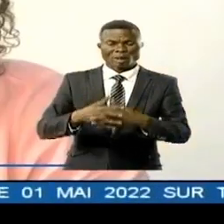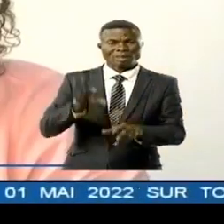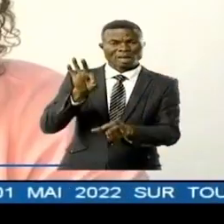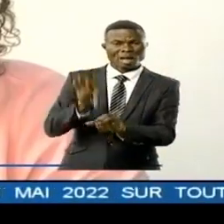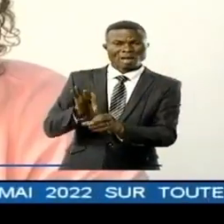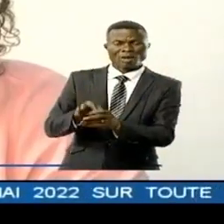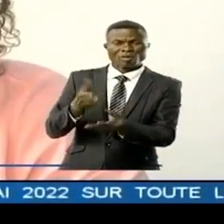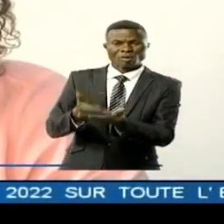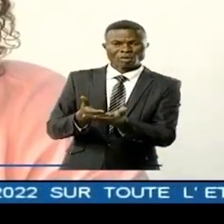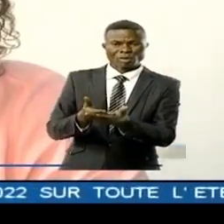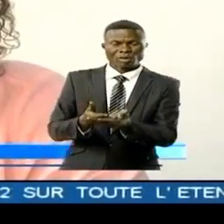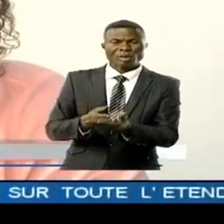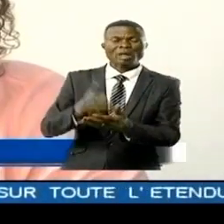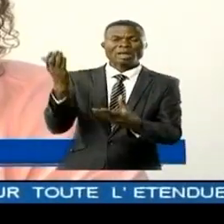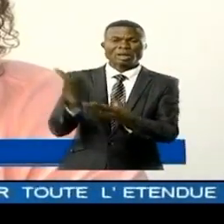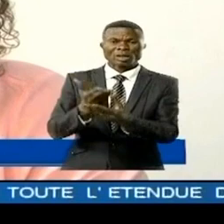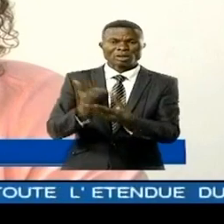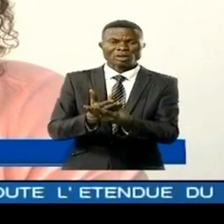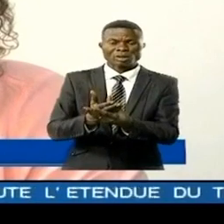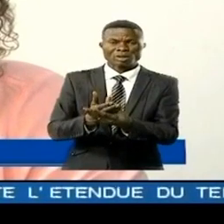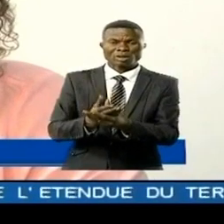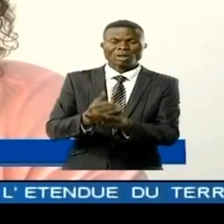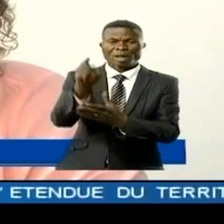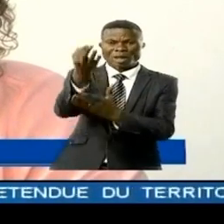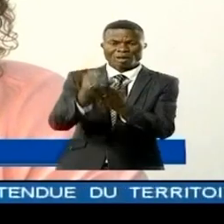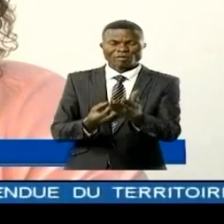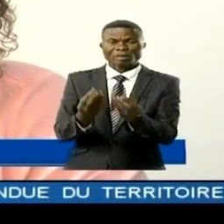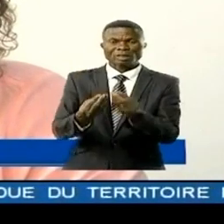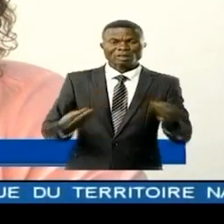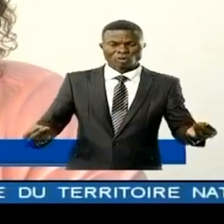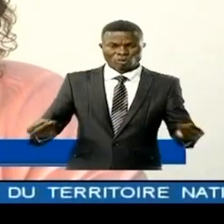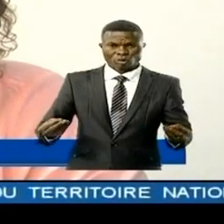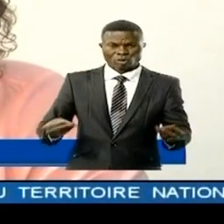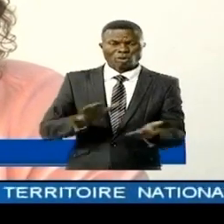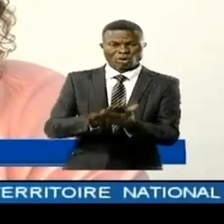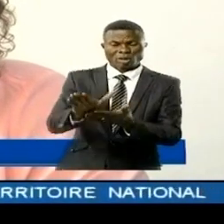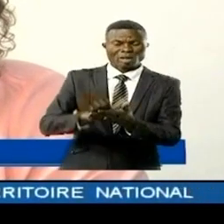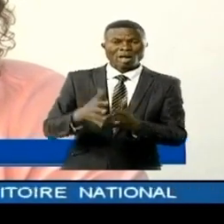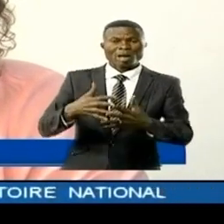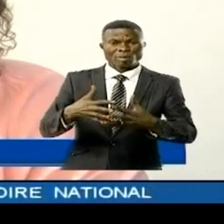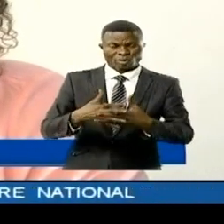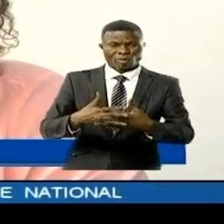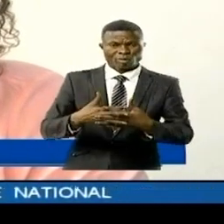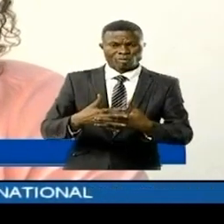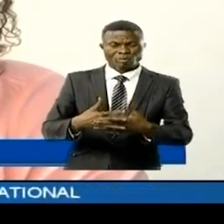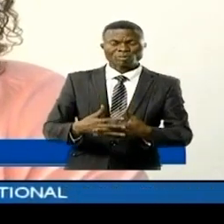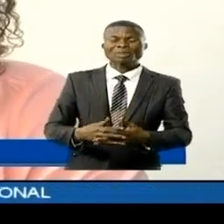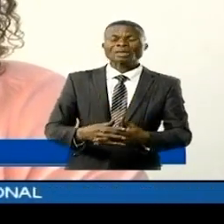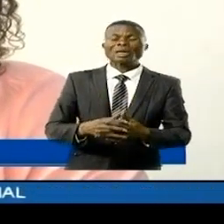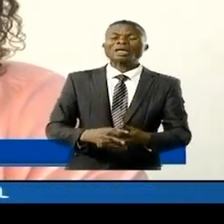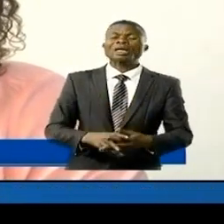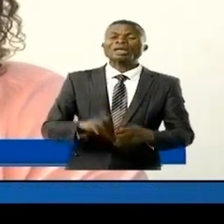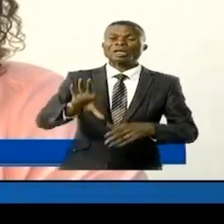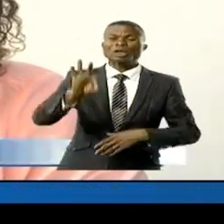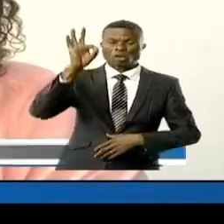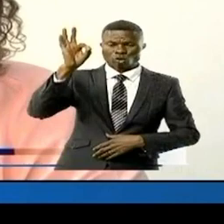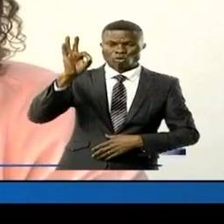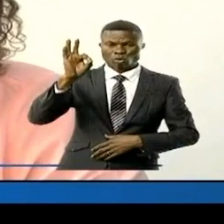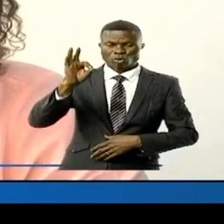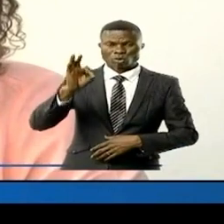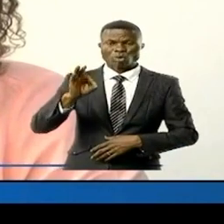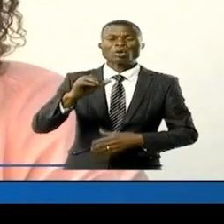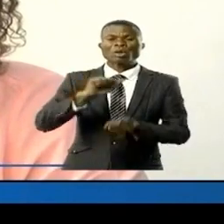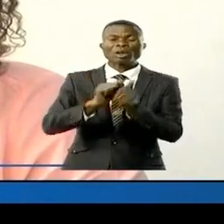les procès dab et les fils des résultats imprimés elles sont prises en compte lors de la gestion du contentieux